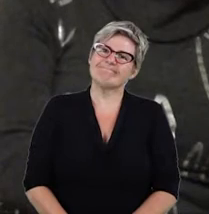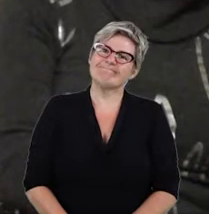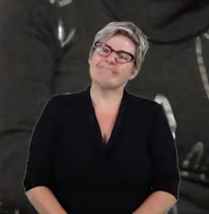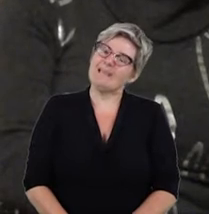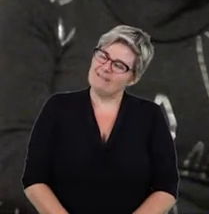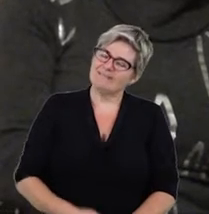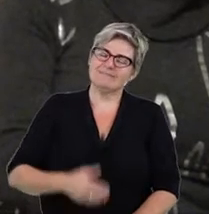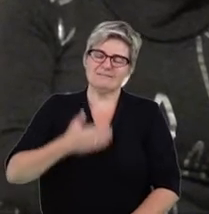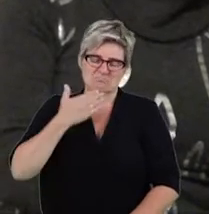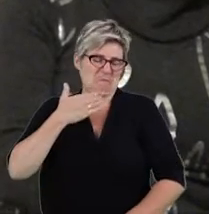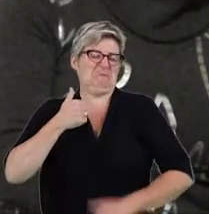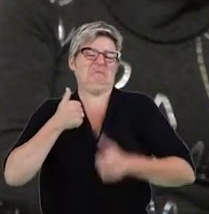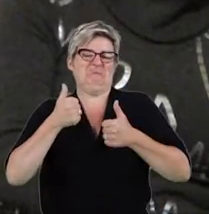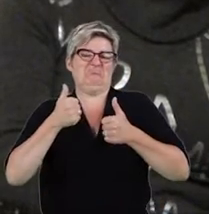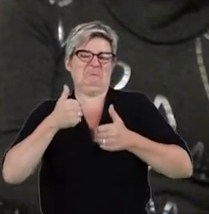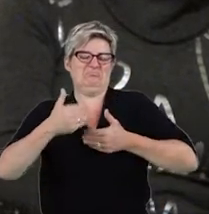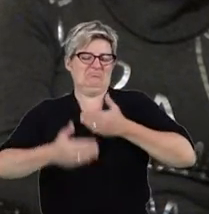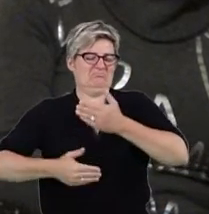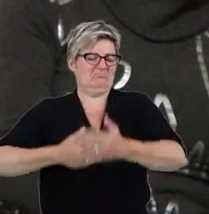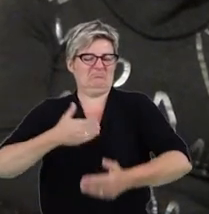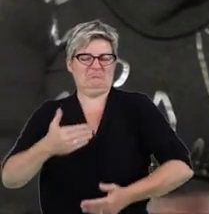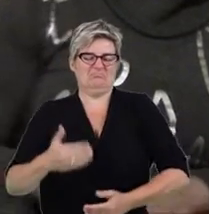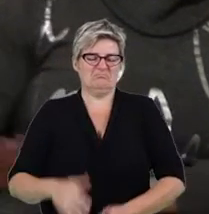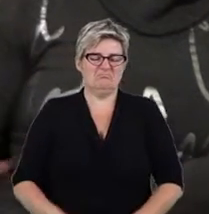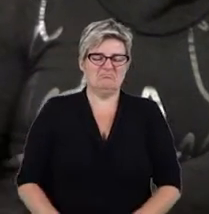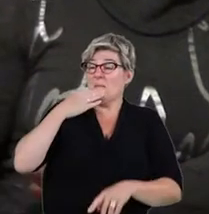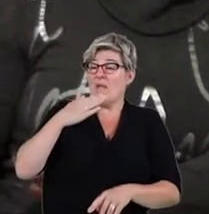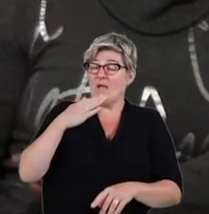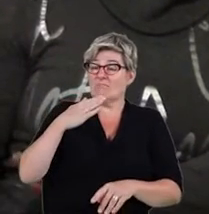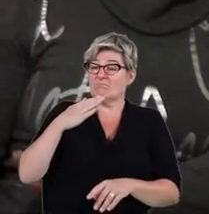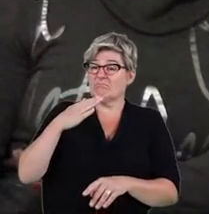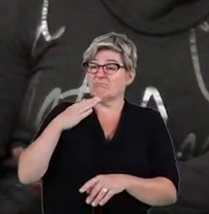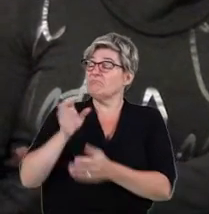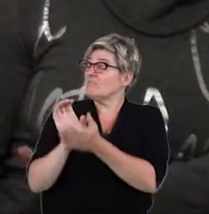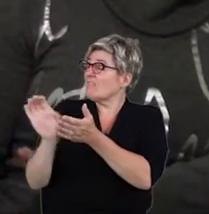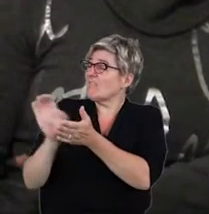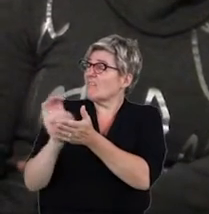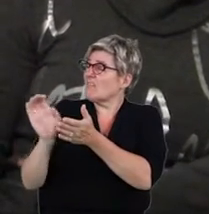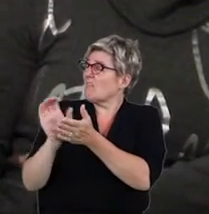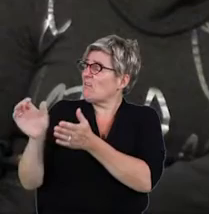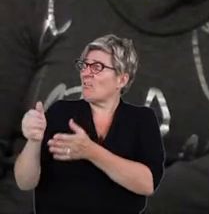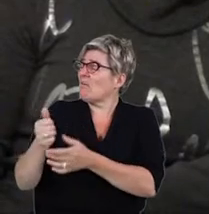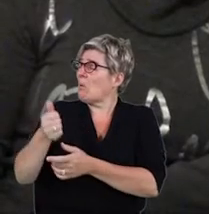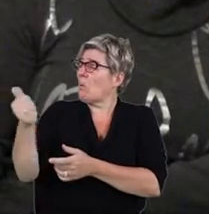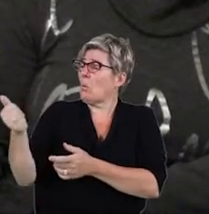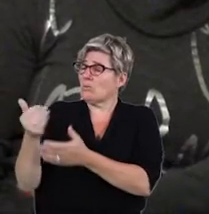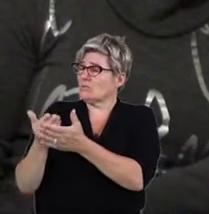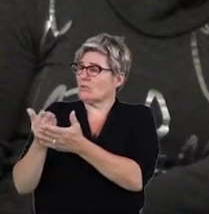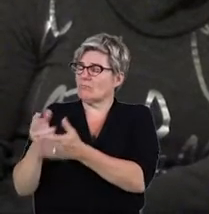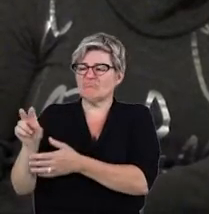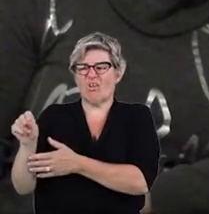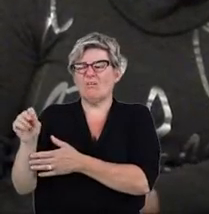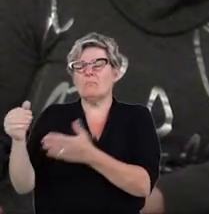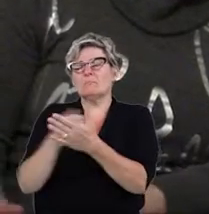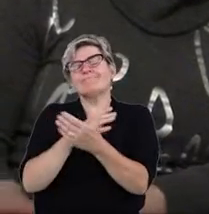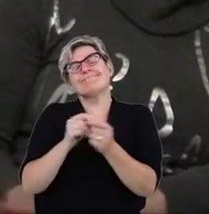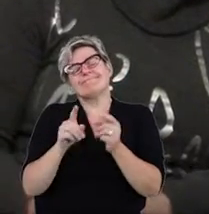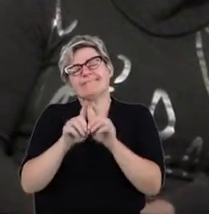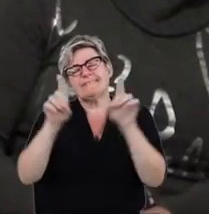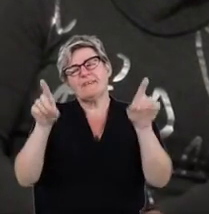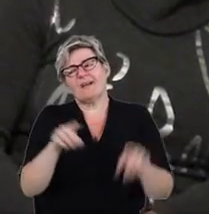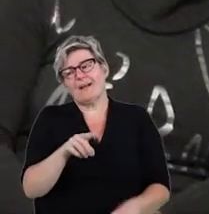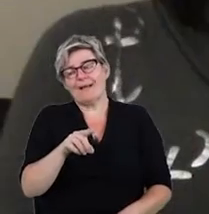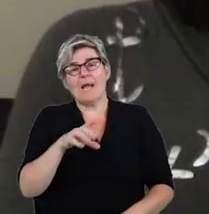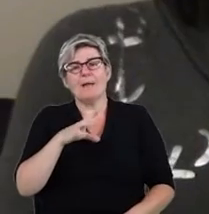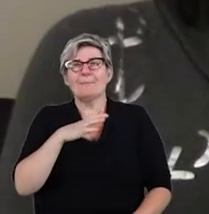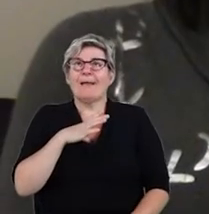Ça allait tellement bien. Je ne reproche pas rien à l'autre école parce que c'est différent, mais